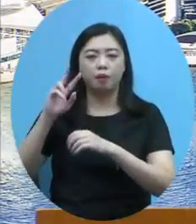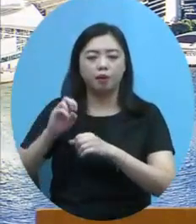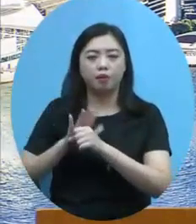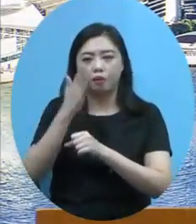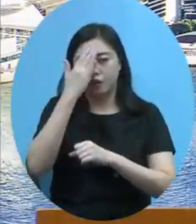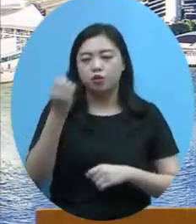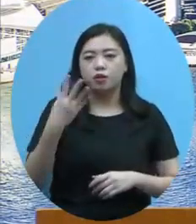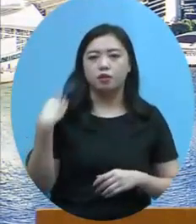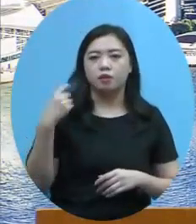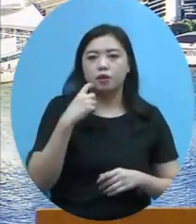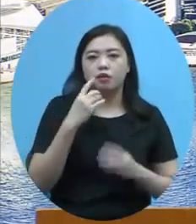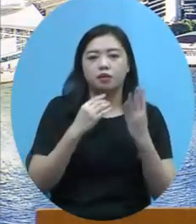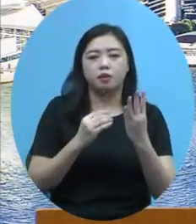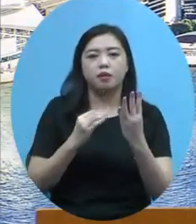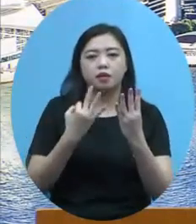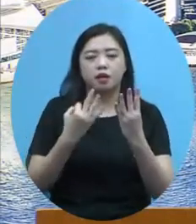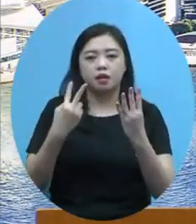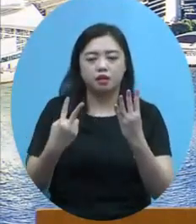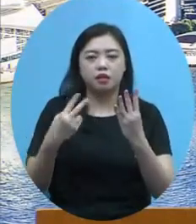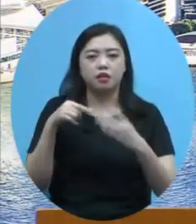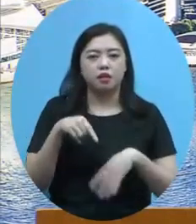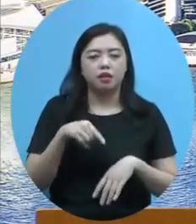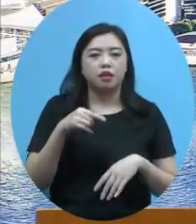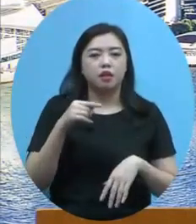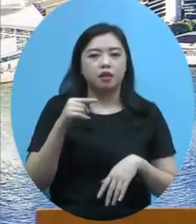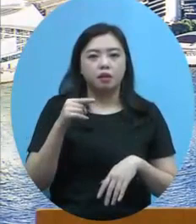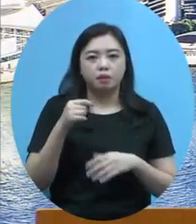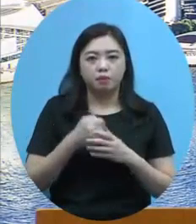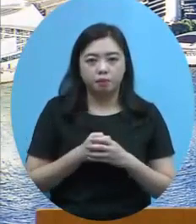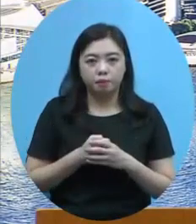天係有432宗係經